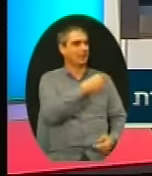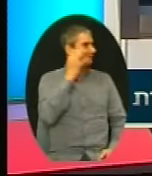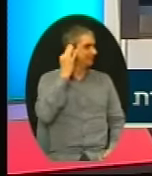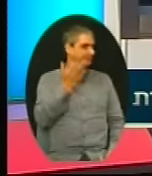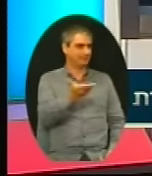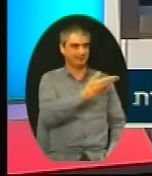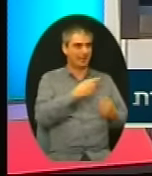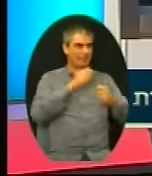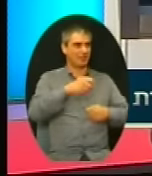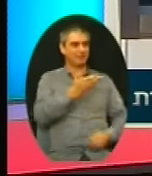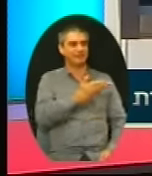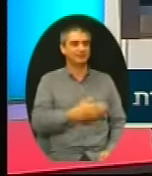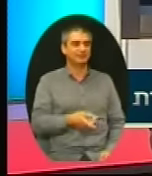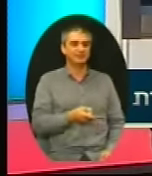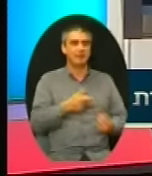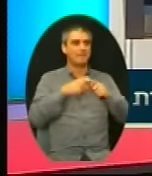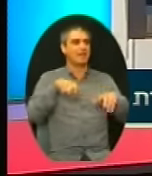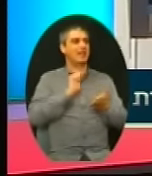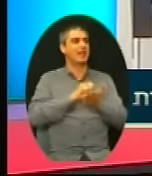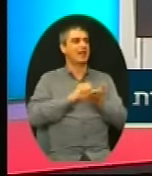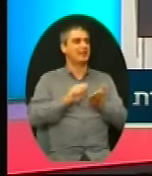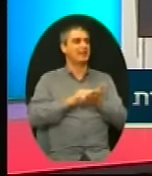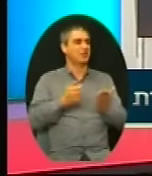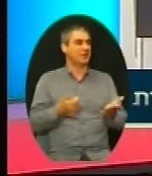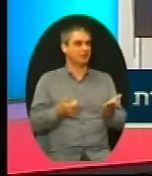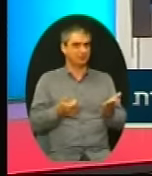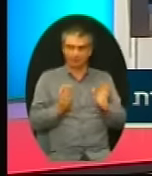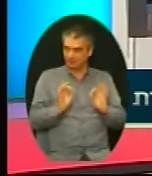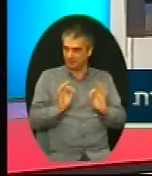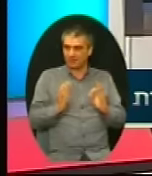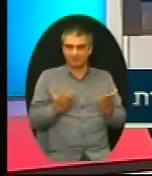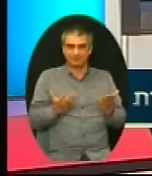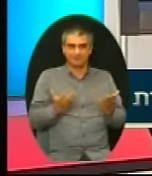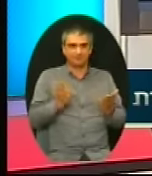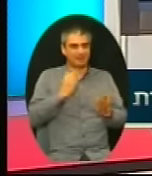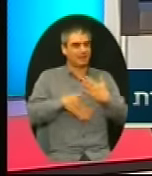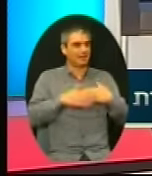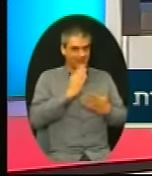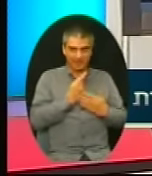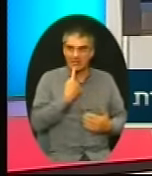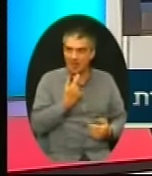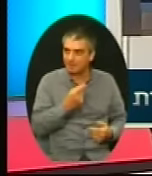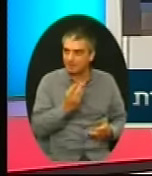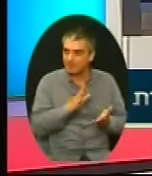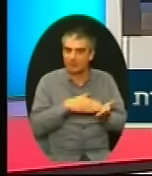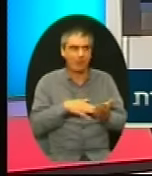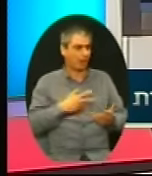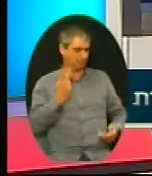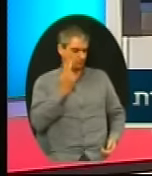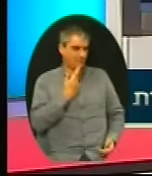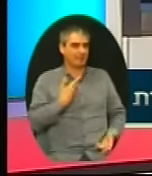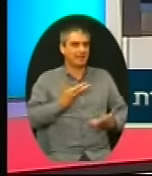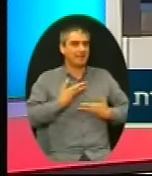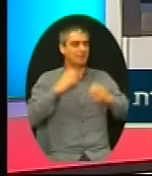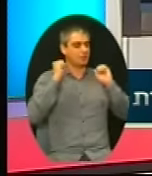כאן לפאנל עיתונאיות. האמת היא, זה היה די נחמד. טעמתם? מישהי טעמה? איזה שאלה, אני